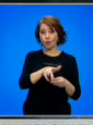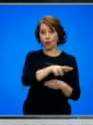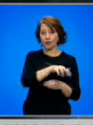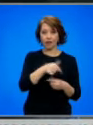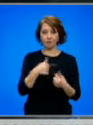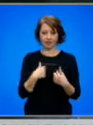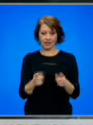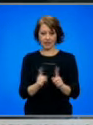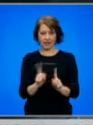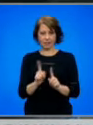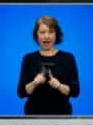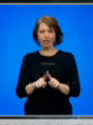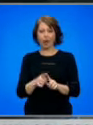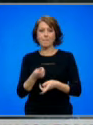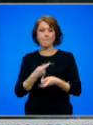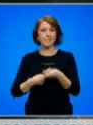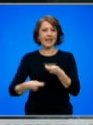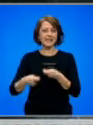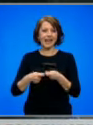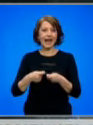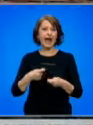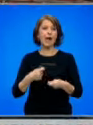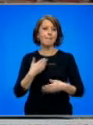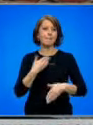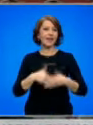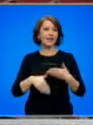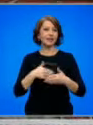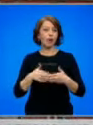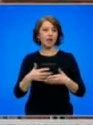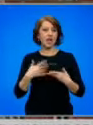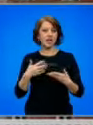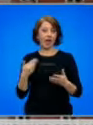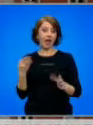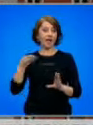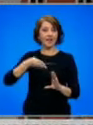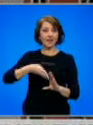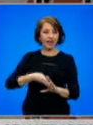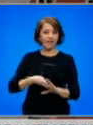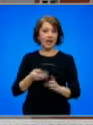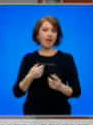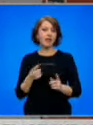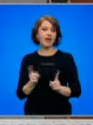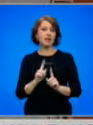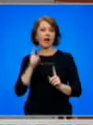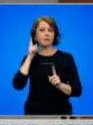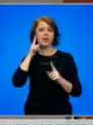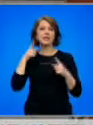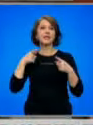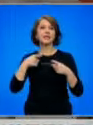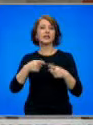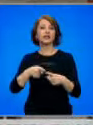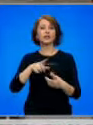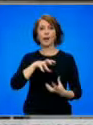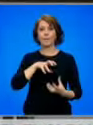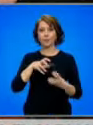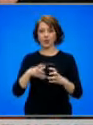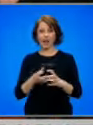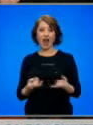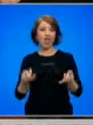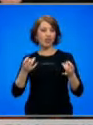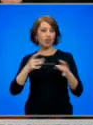който Македония да има страстното желание да влезе. Нямаме стратегическа политика. И новото правителство, за